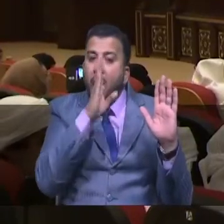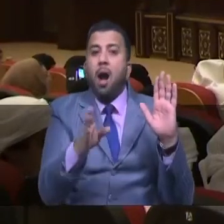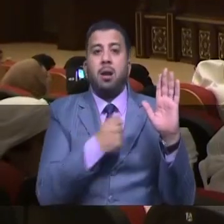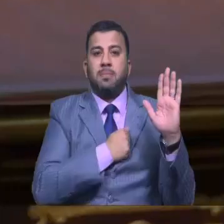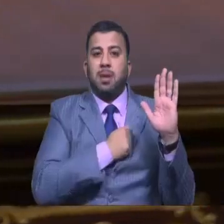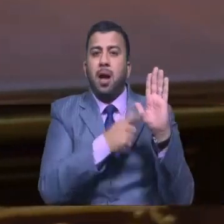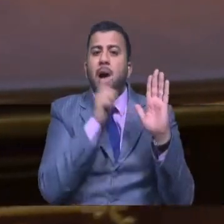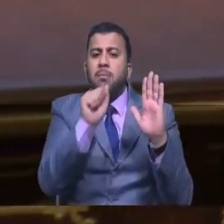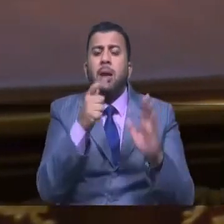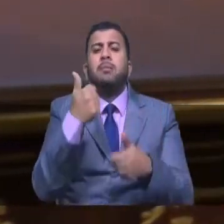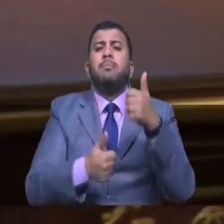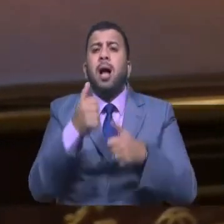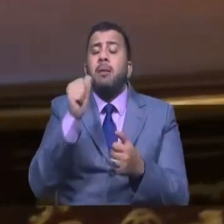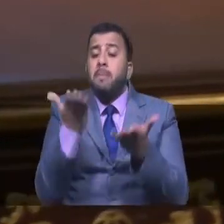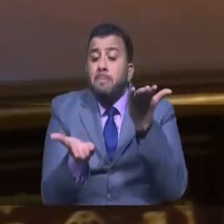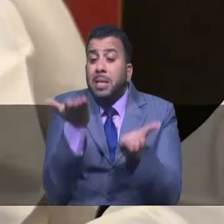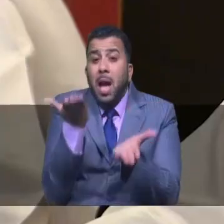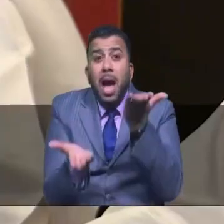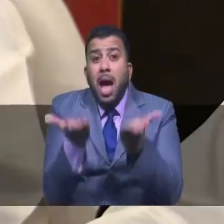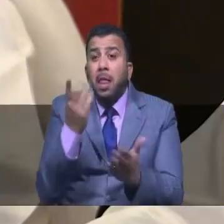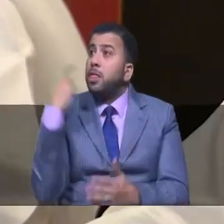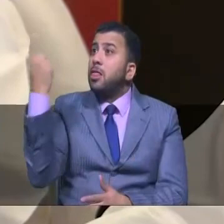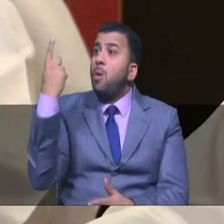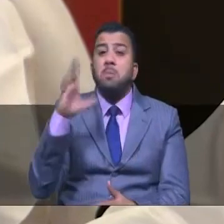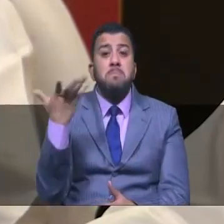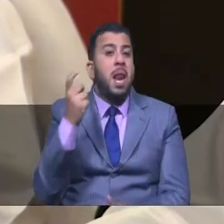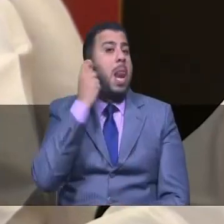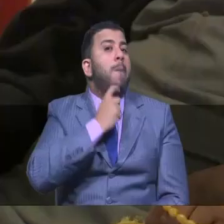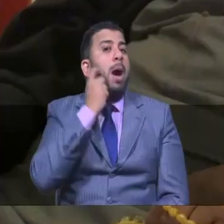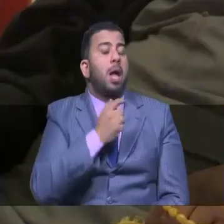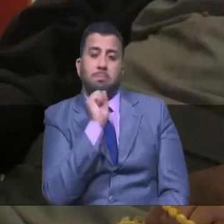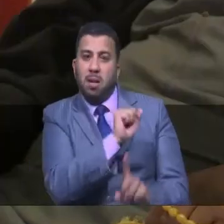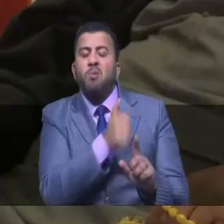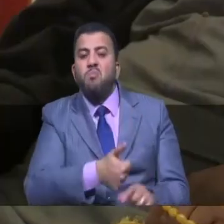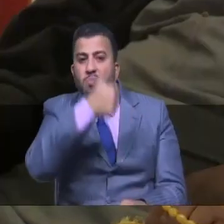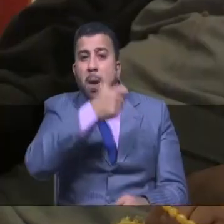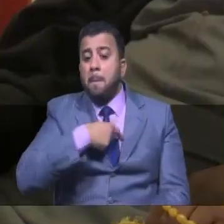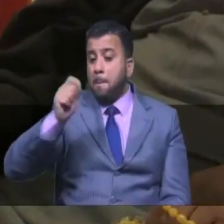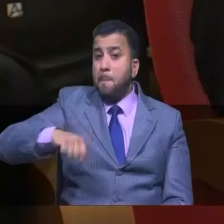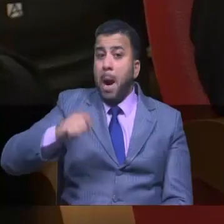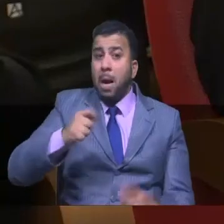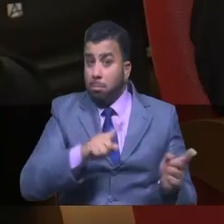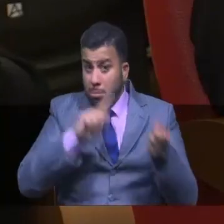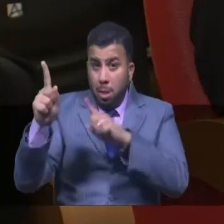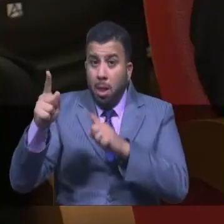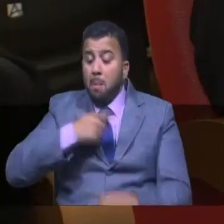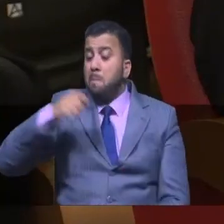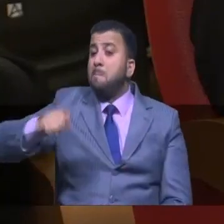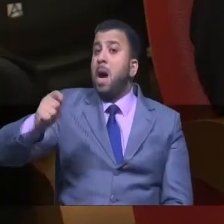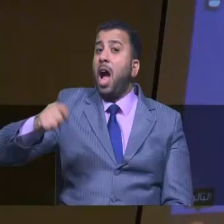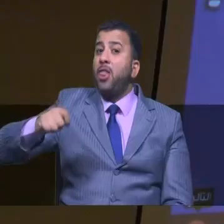تبين رجحان كفة ميزان العدالة الدولية لمصلحة الإمارات إذا ما أحيل النزاع إلى القضاء